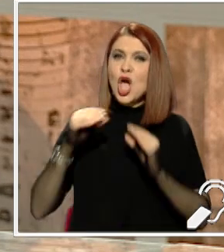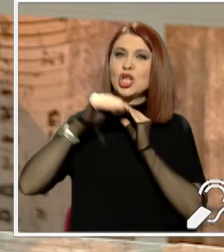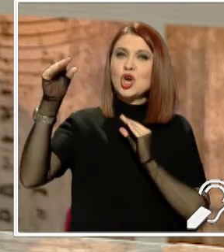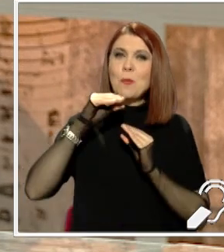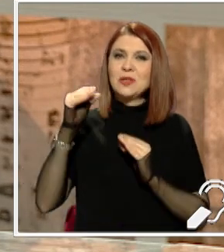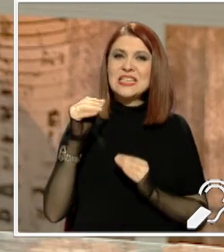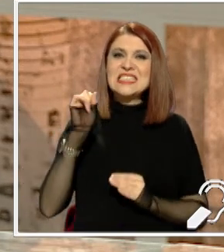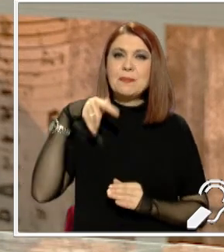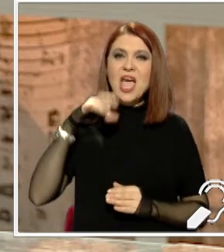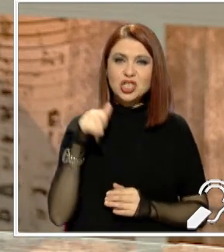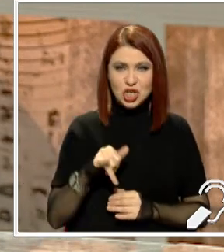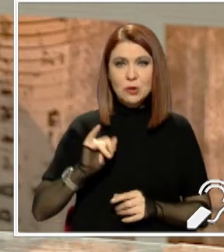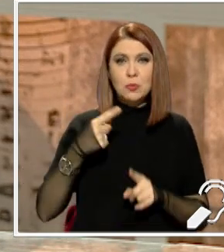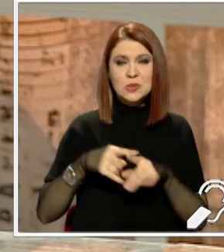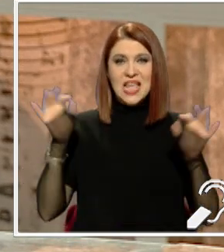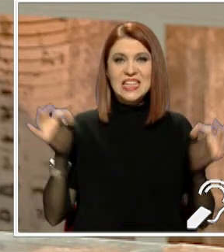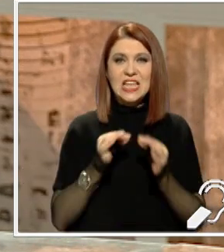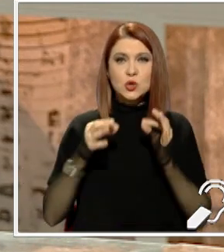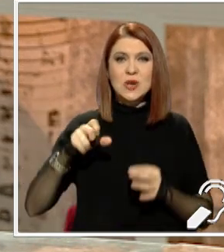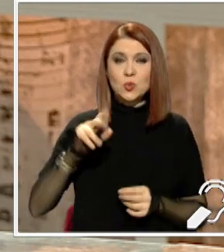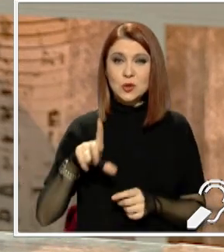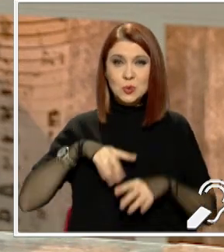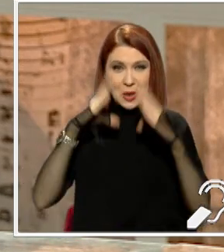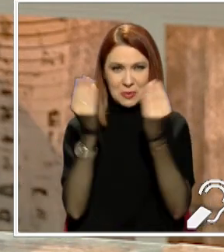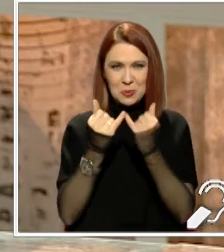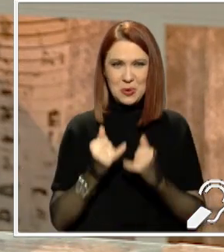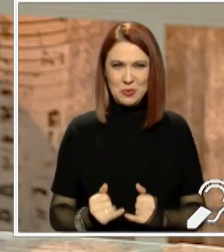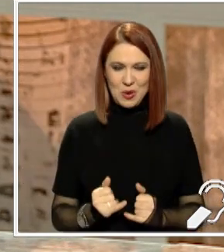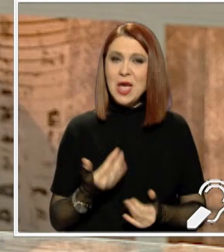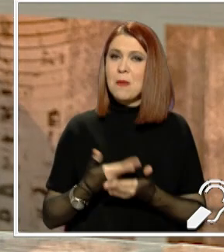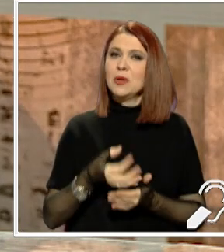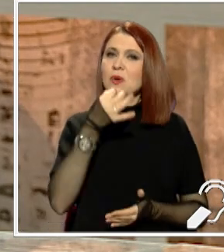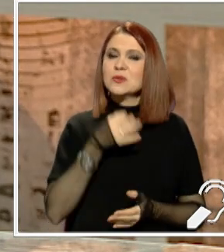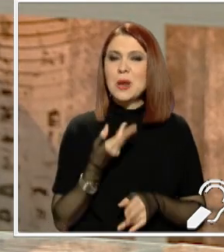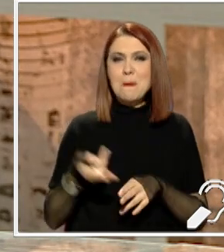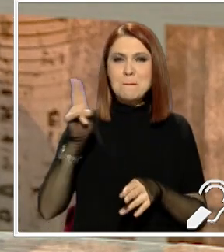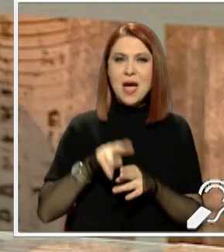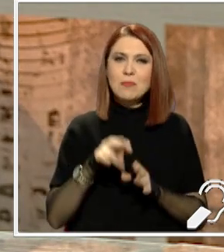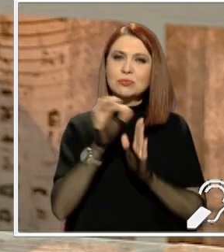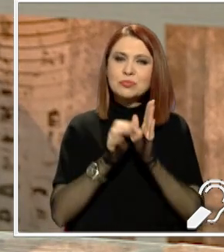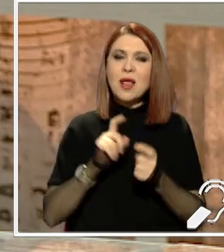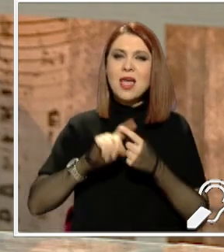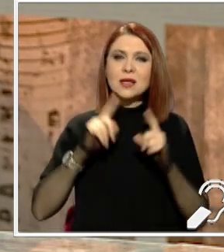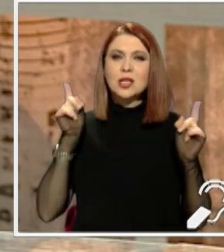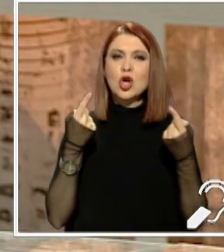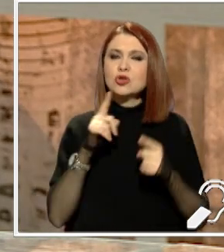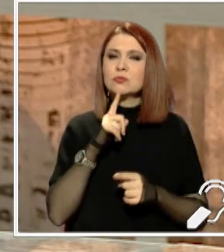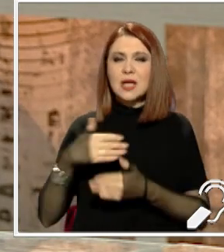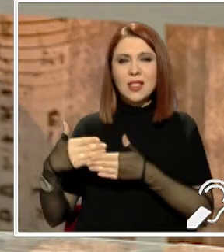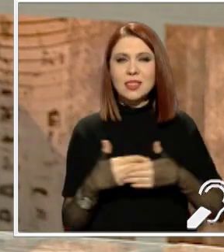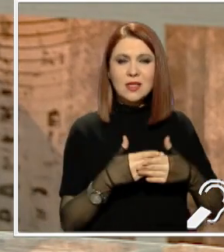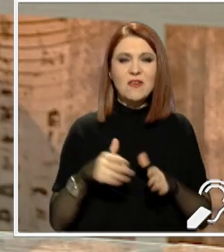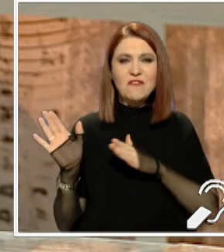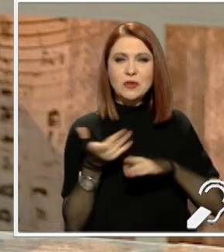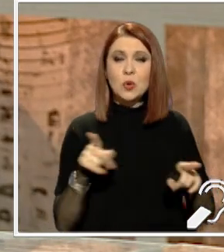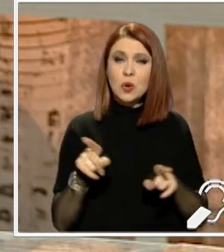Trompetistul Alex Sipiaghin și dirijoarea Simona Strungaru se află alături de noi pentru a ne da mai multe detalii legate de concertul Wind Dance, care va avea